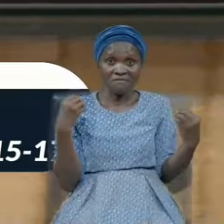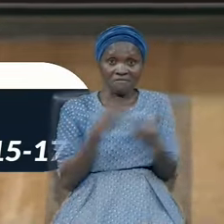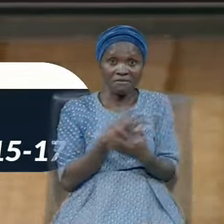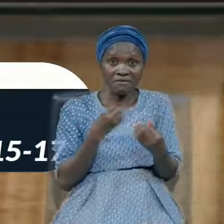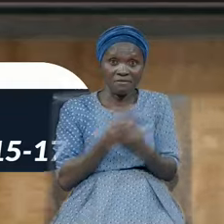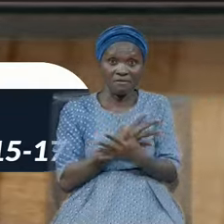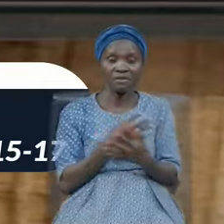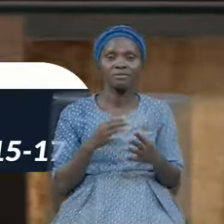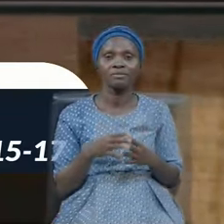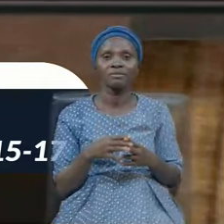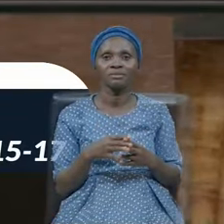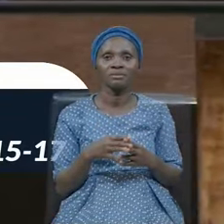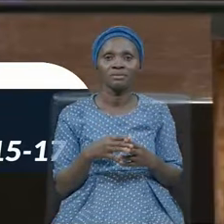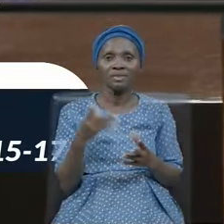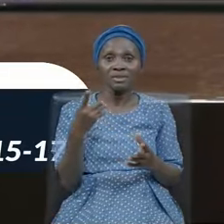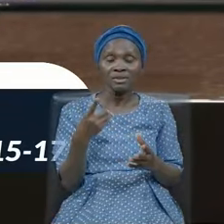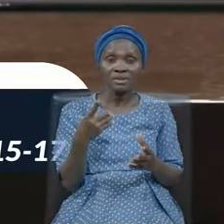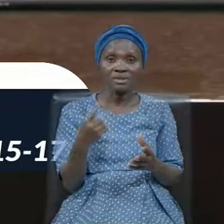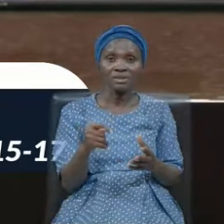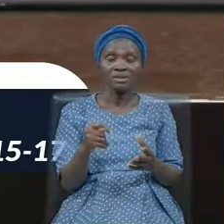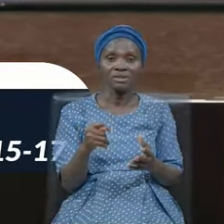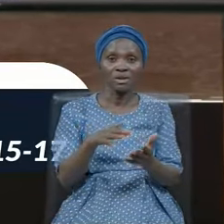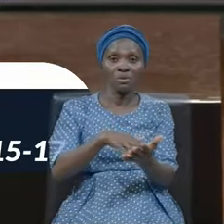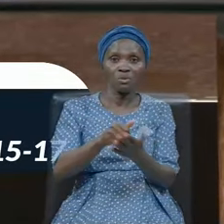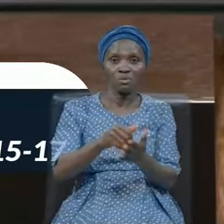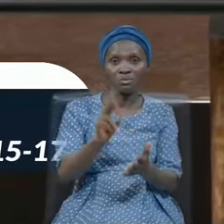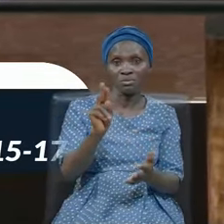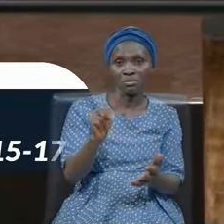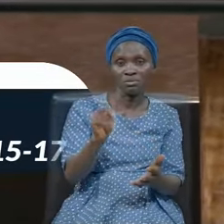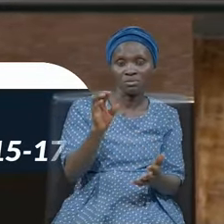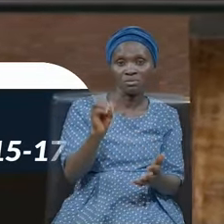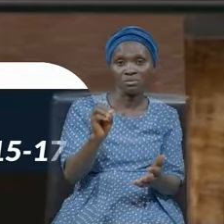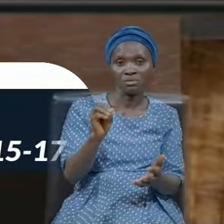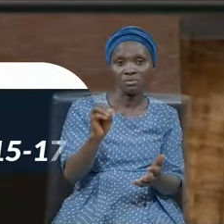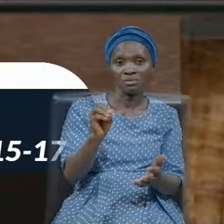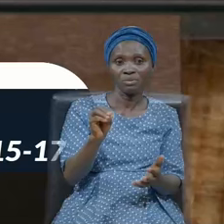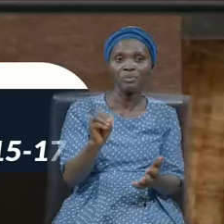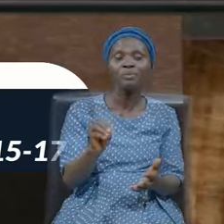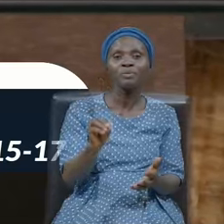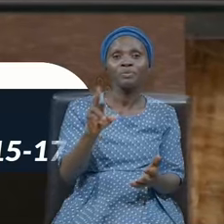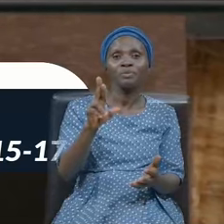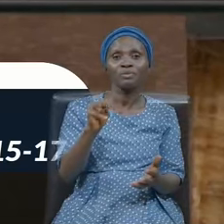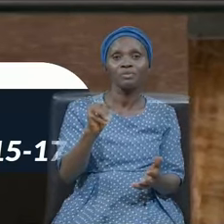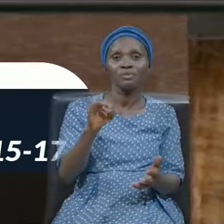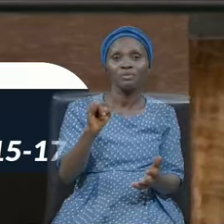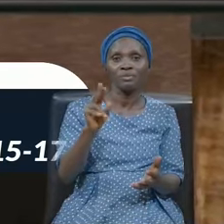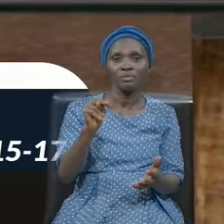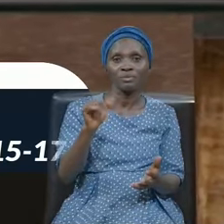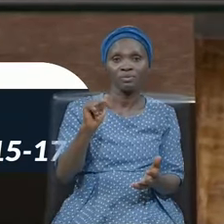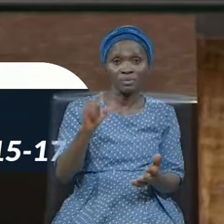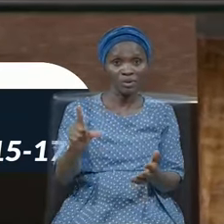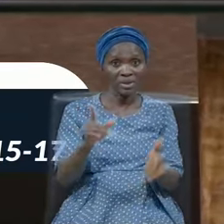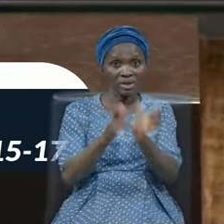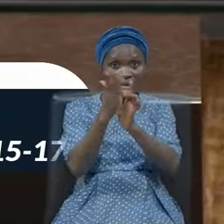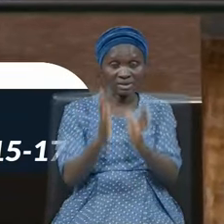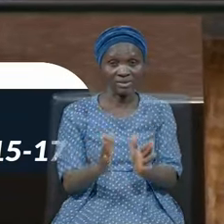Les chrétiens nominaux disent que nous croyons qu'il y a Dieu. Est-ce que vous le craignez? Est-ce que vous